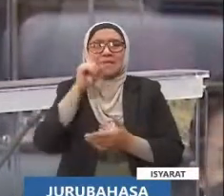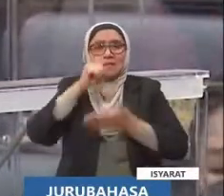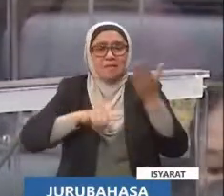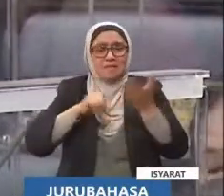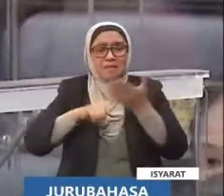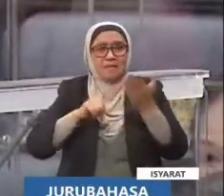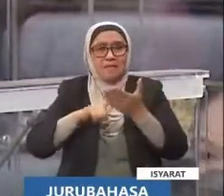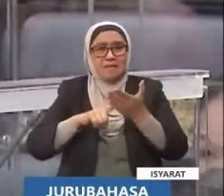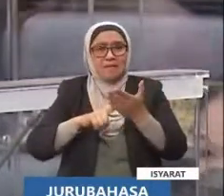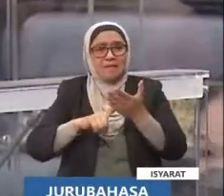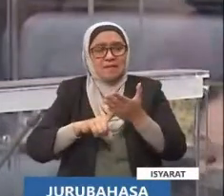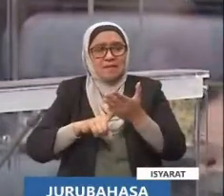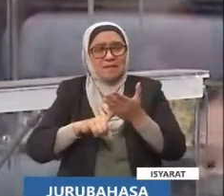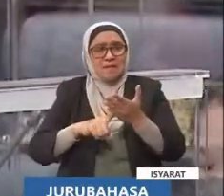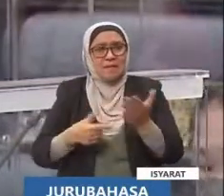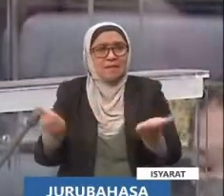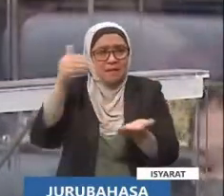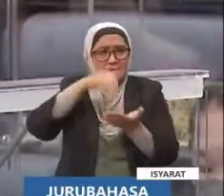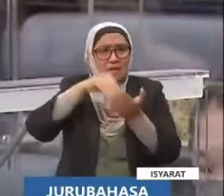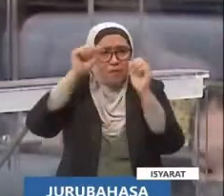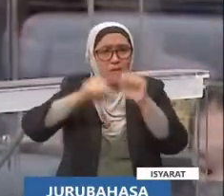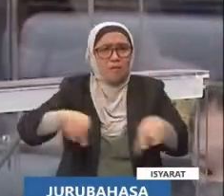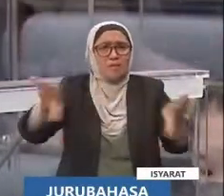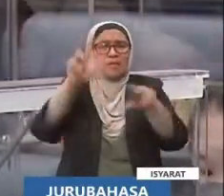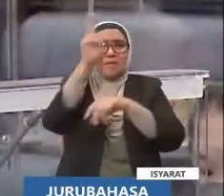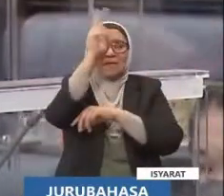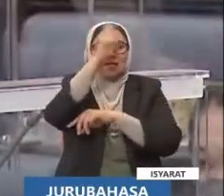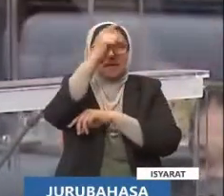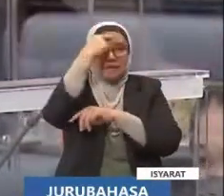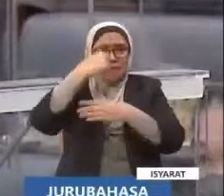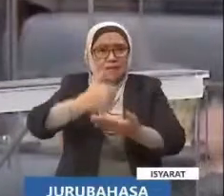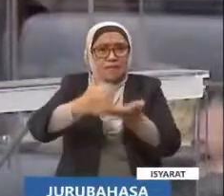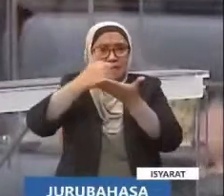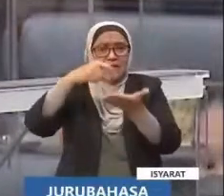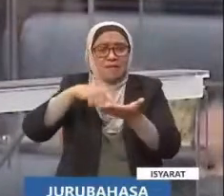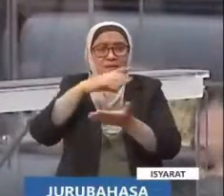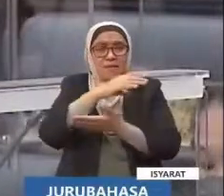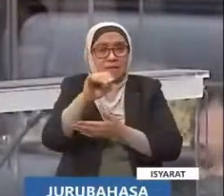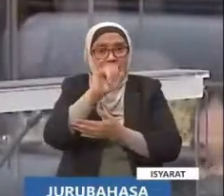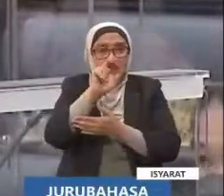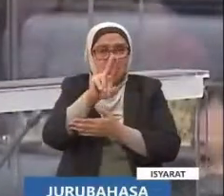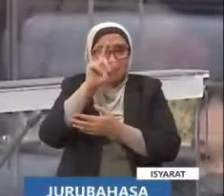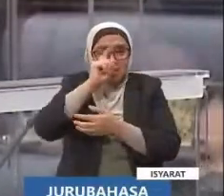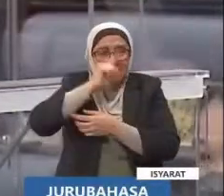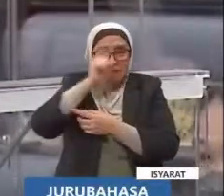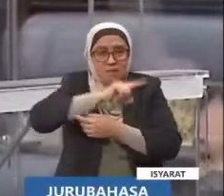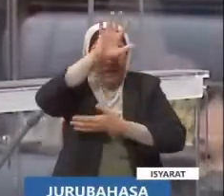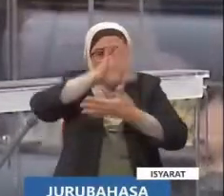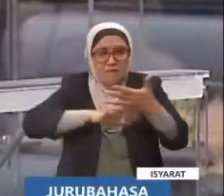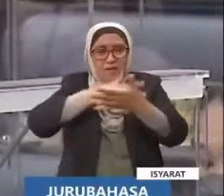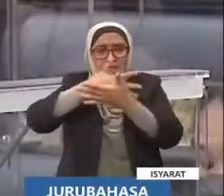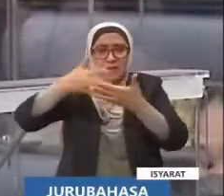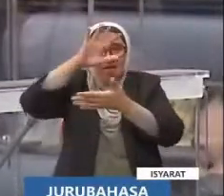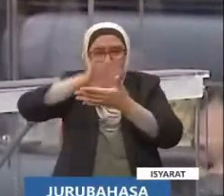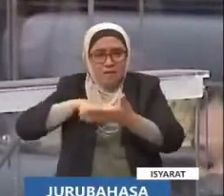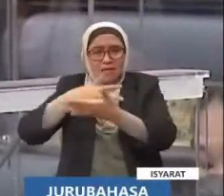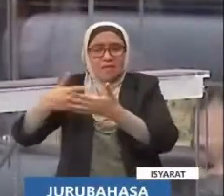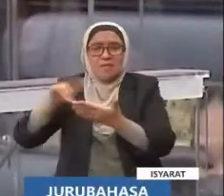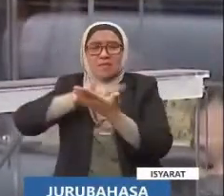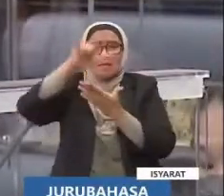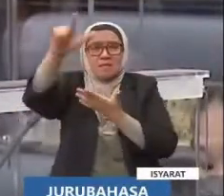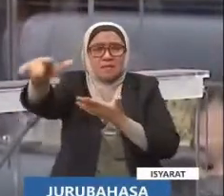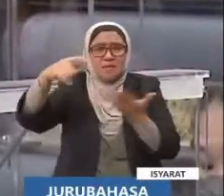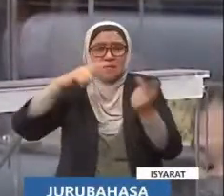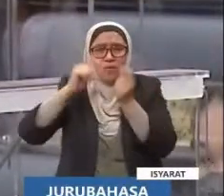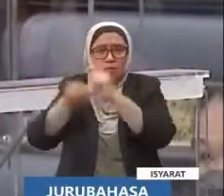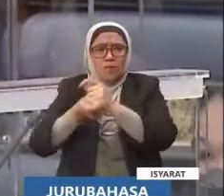lakukan MOU lebih banyak untuk membantu ini selain itu satu isu yang saya terus sekarang adalah jadwal penerbangan selalu Betulkah muka